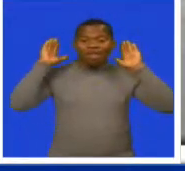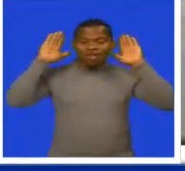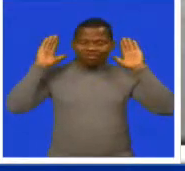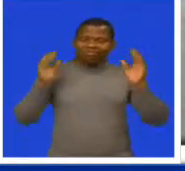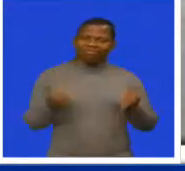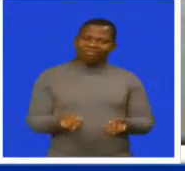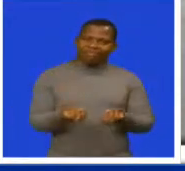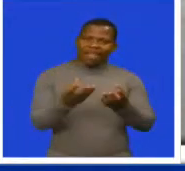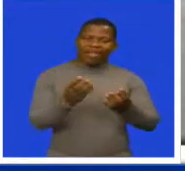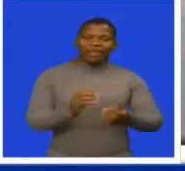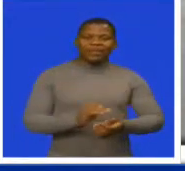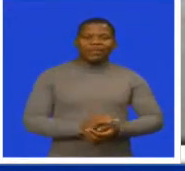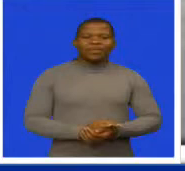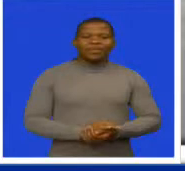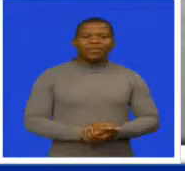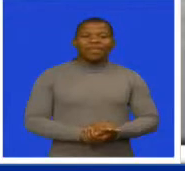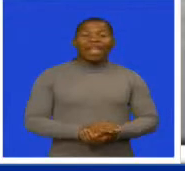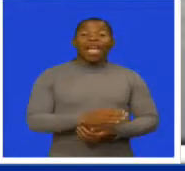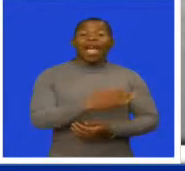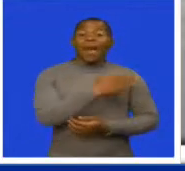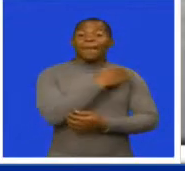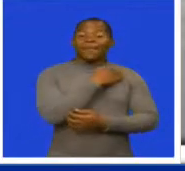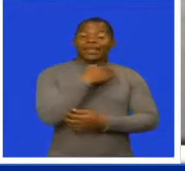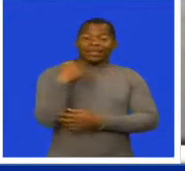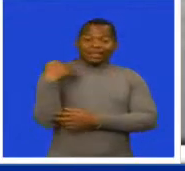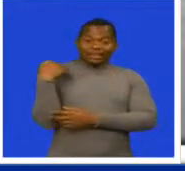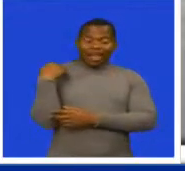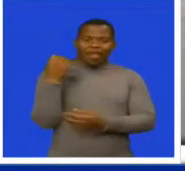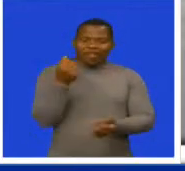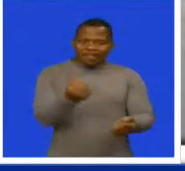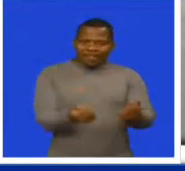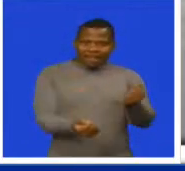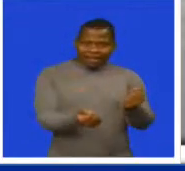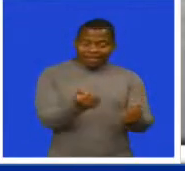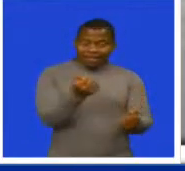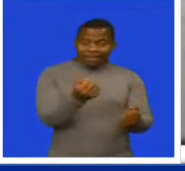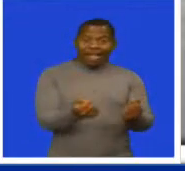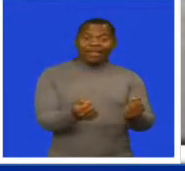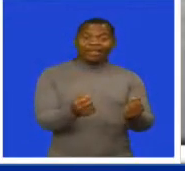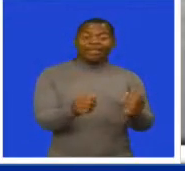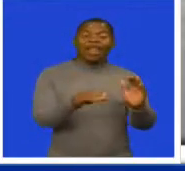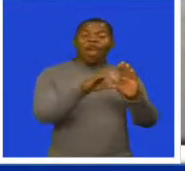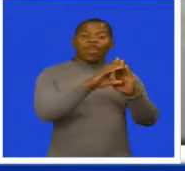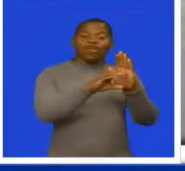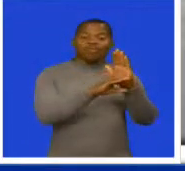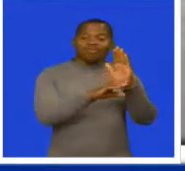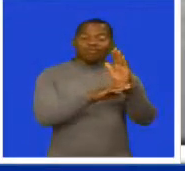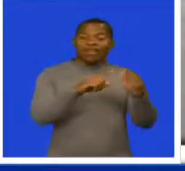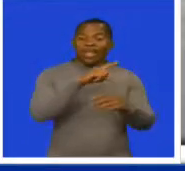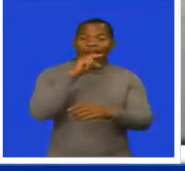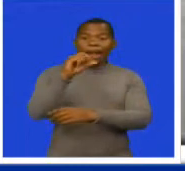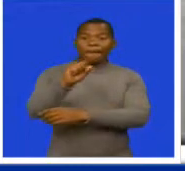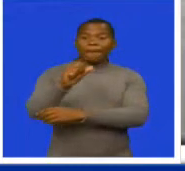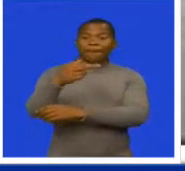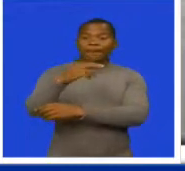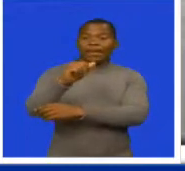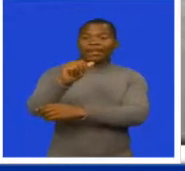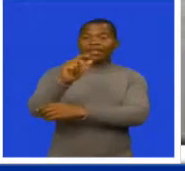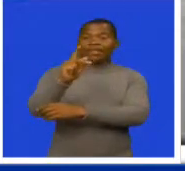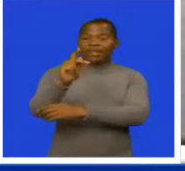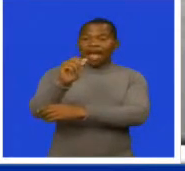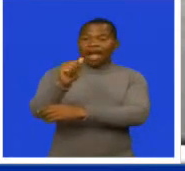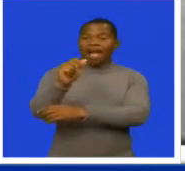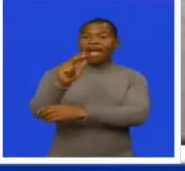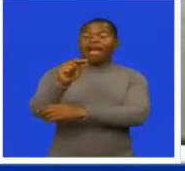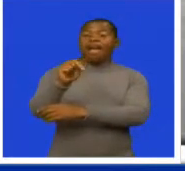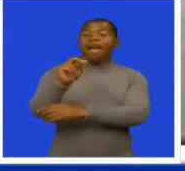indvuna yetemthetho nemthetho sisekelo pholile shakhantu sedvumise ebudlelwano lobuhle lobukhona bekusebenza isana emkhathini welive leSwatini